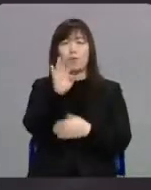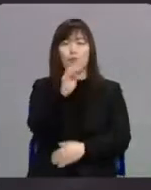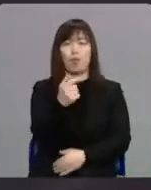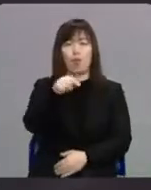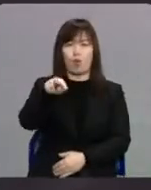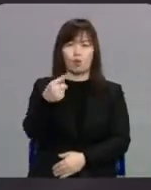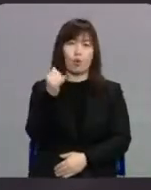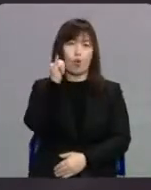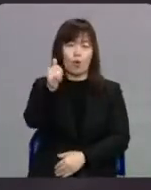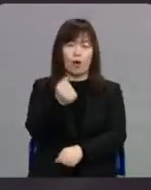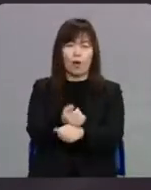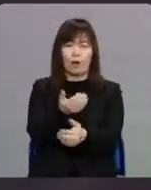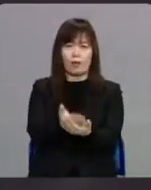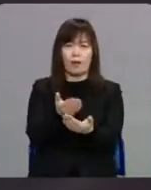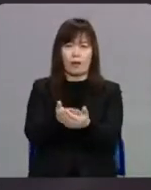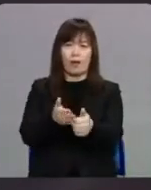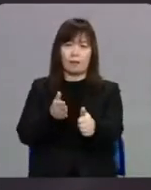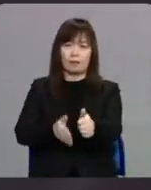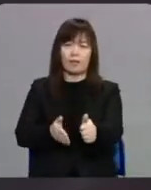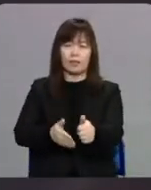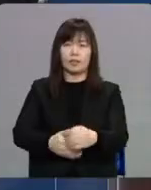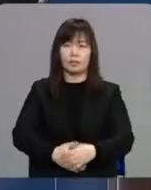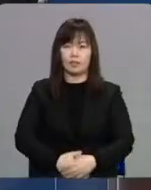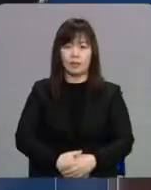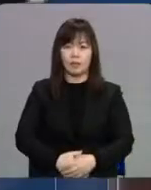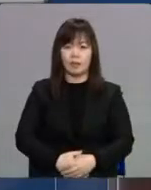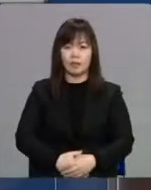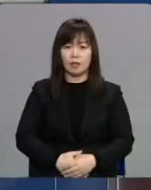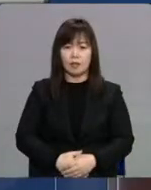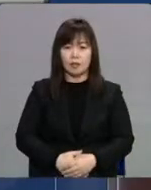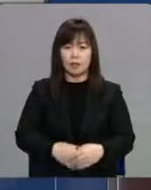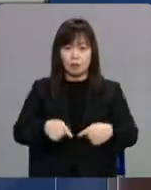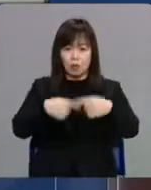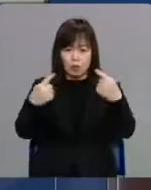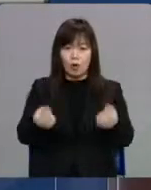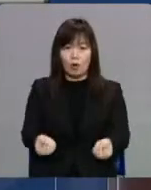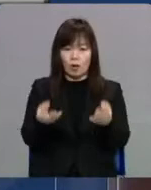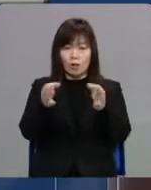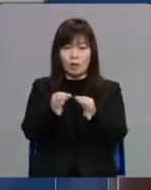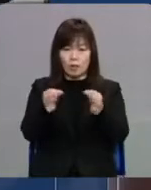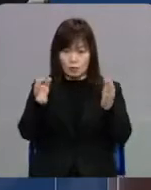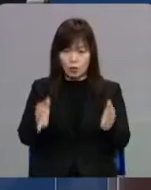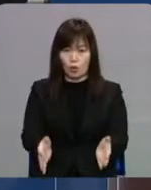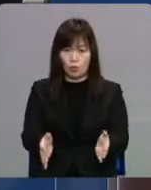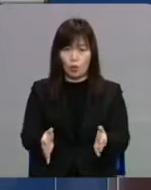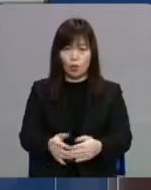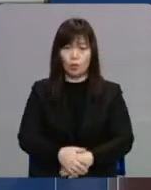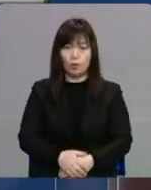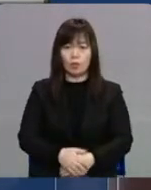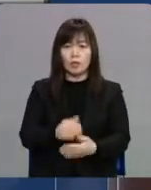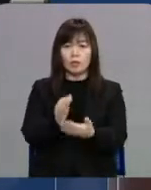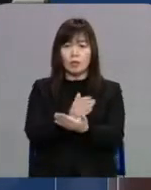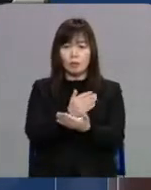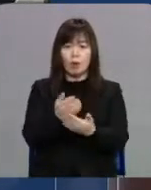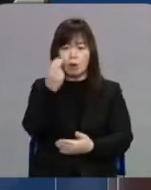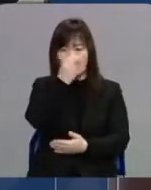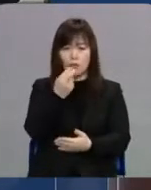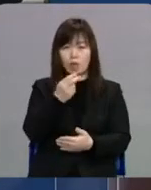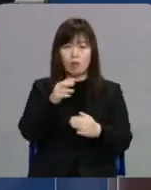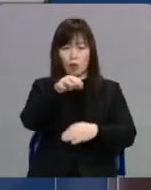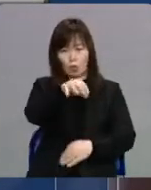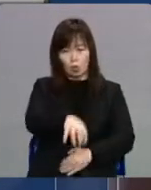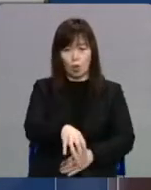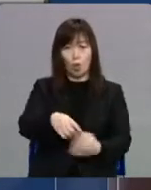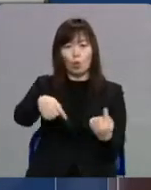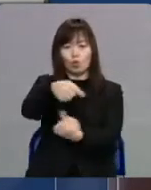보건지소에 전화해달라고 말했습니다. 명절 내에도 여전히 선별진료소가 운영이 됩니다.